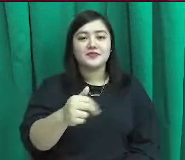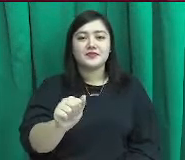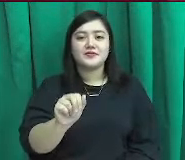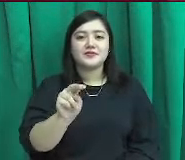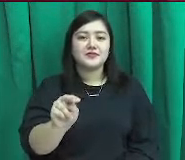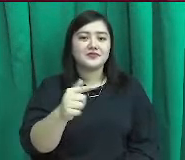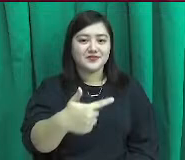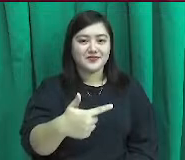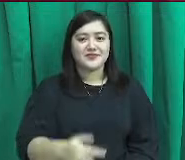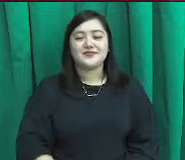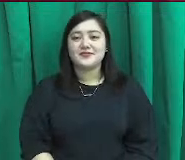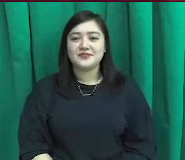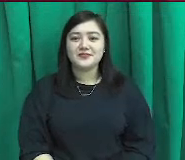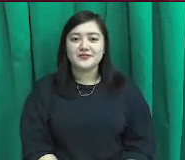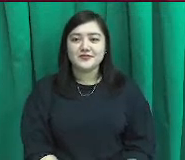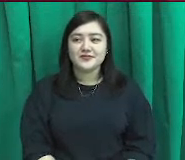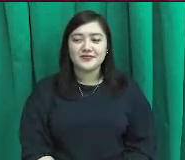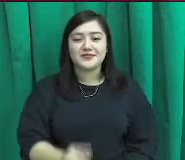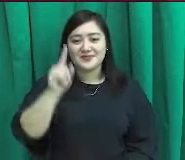kami.